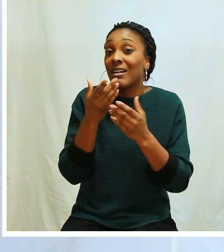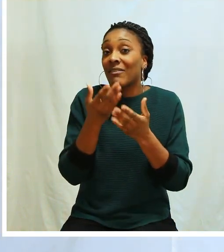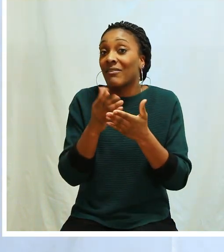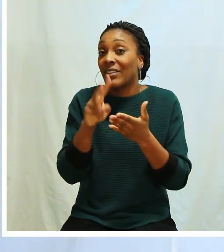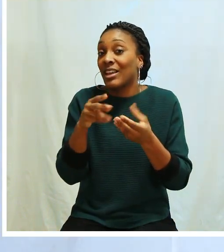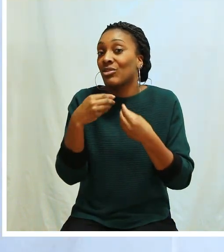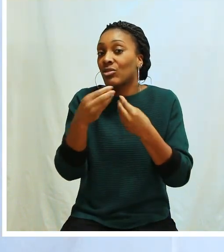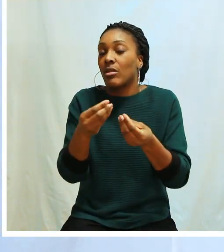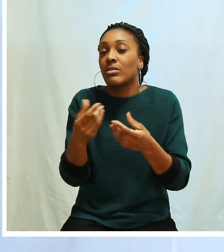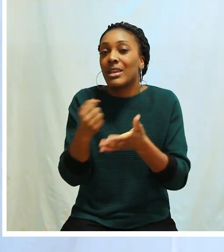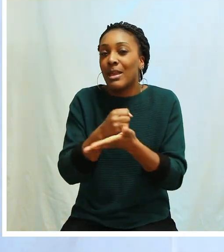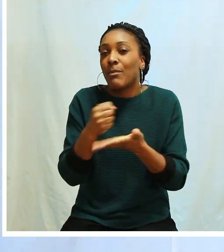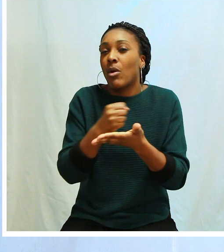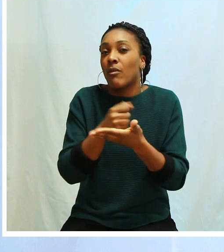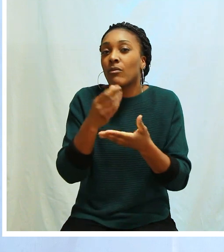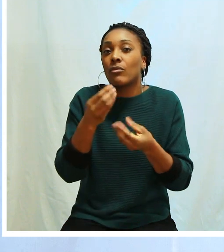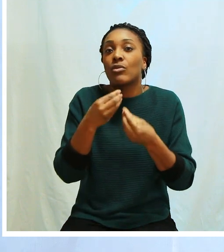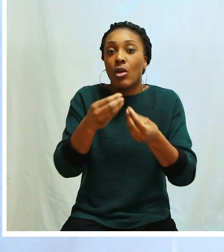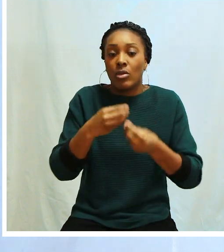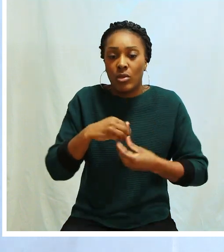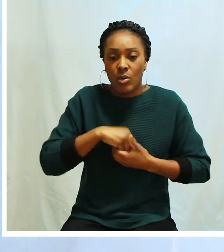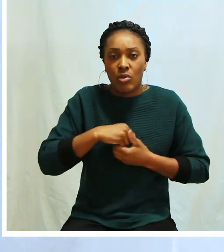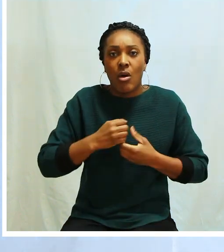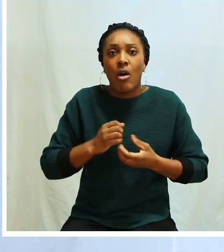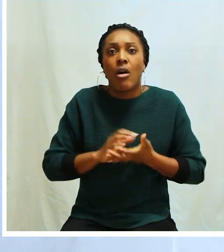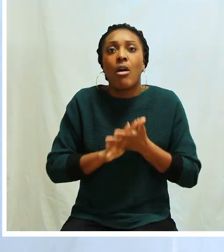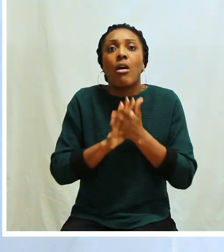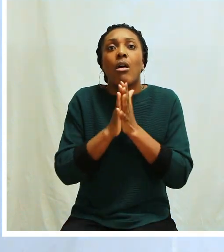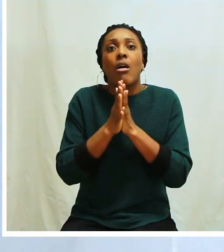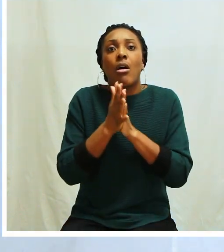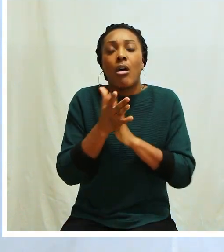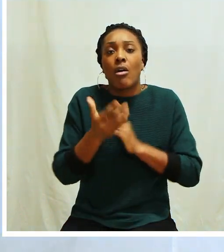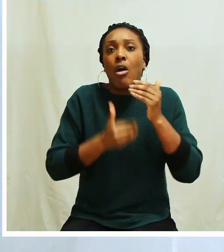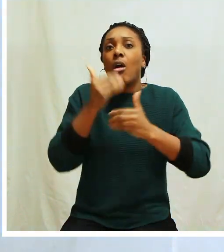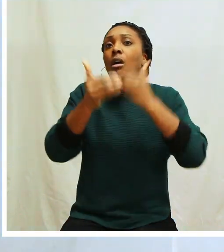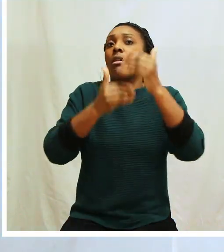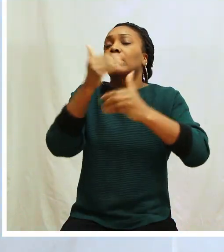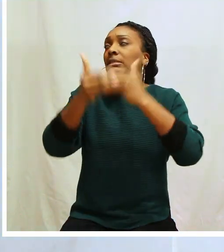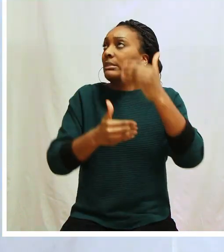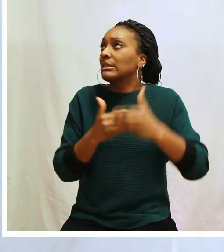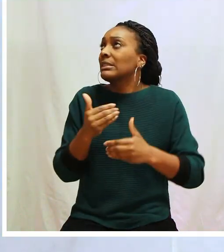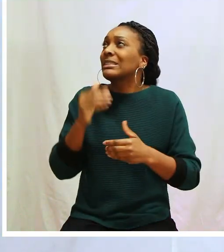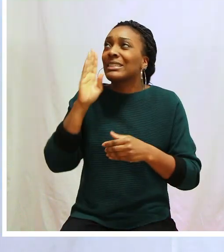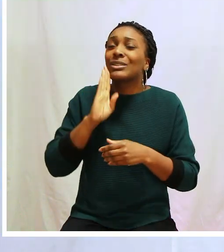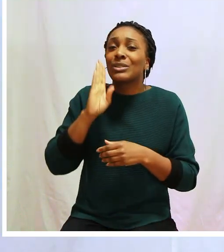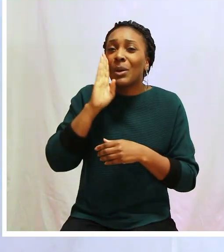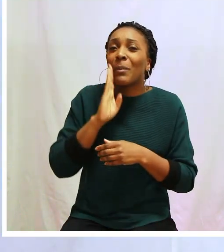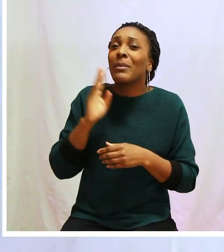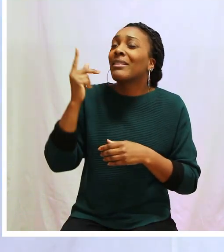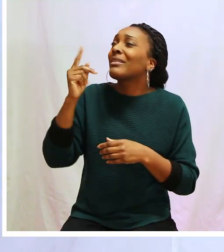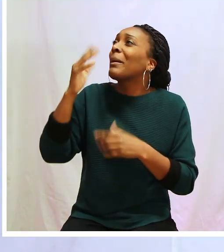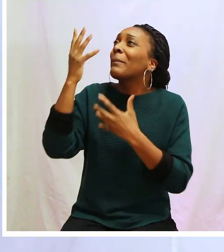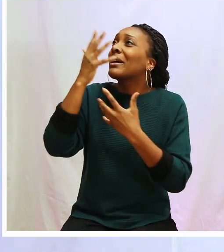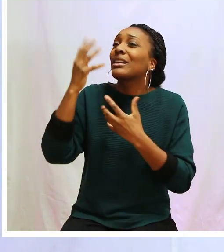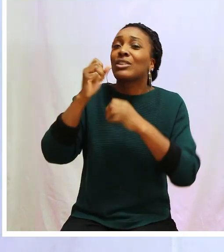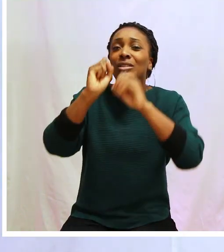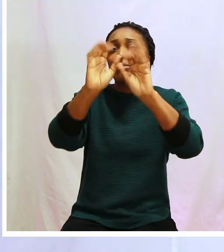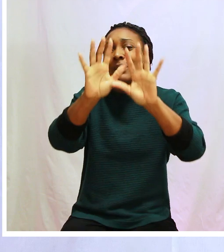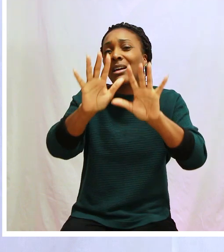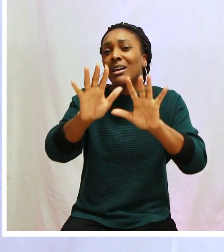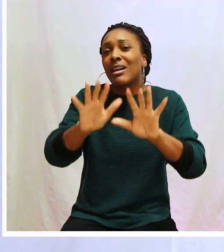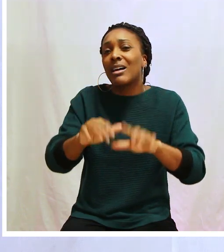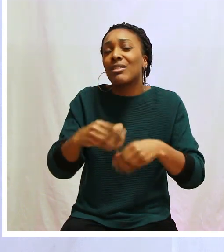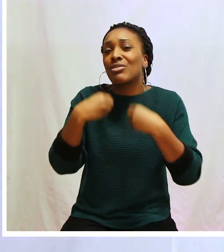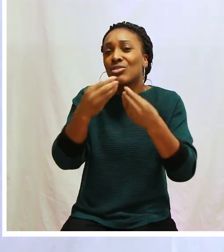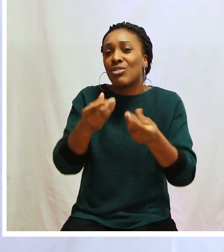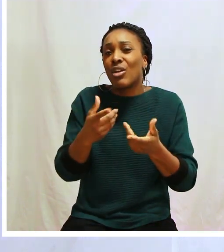de les faire grandir. Et toi, tu étends ta main sur leur vie en ce moment. Seigneur, je prie pour que, Seigneur, tu étendes, Seigneur, ta présence dans leur vie et qu'ils